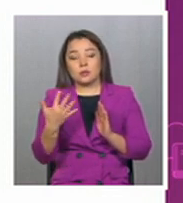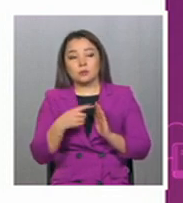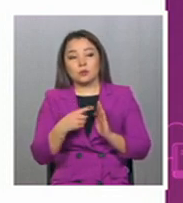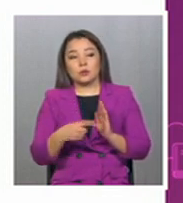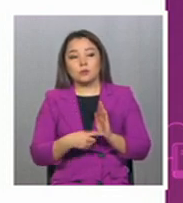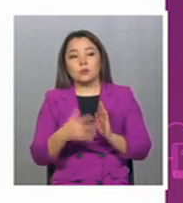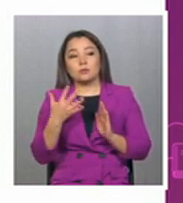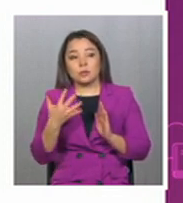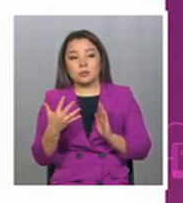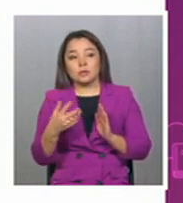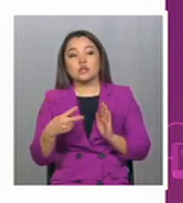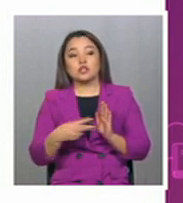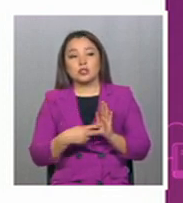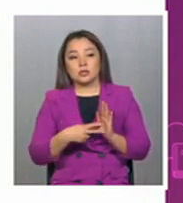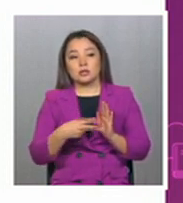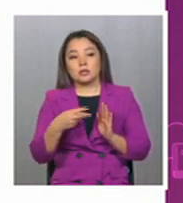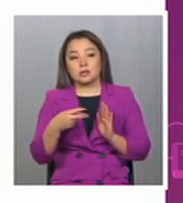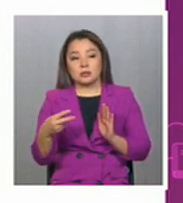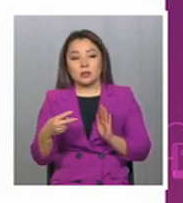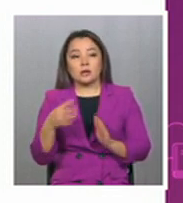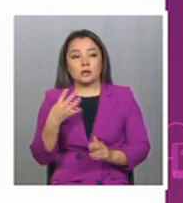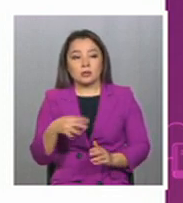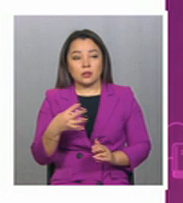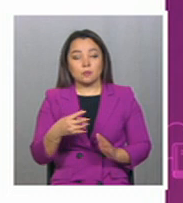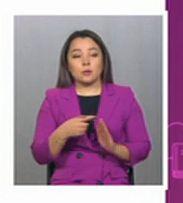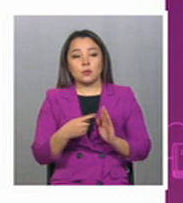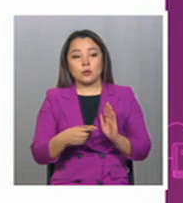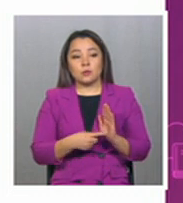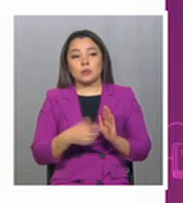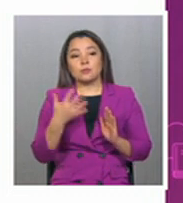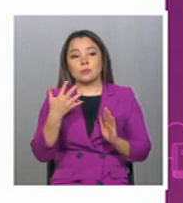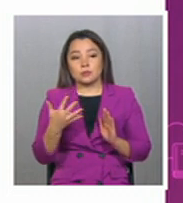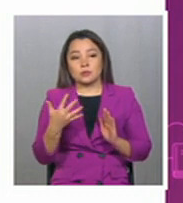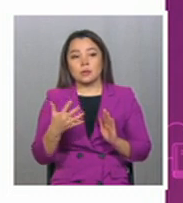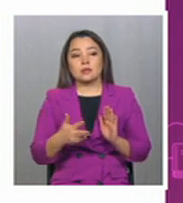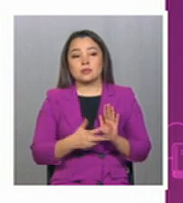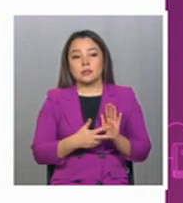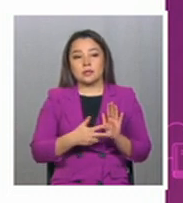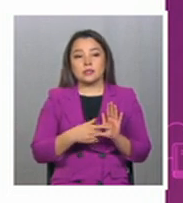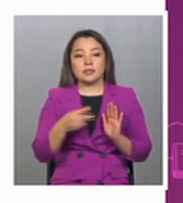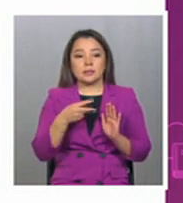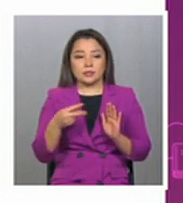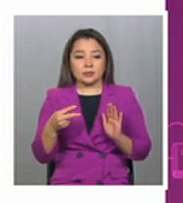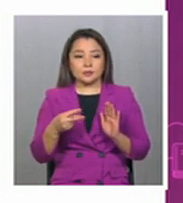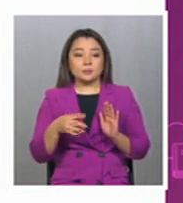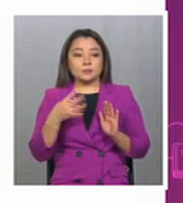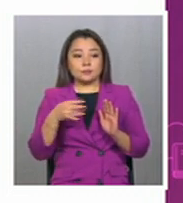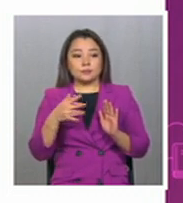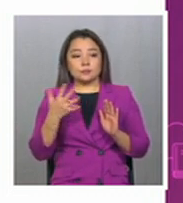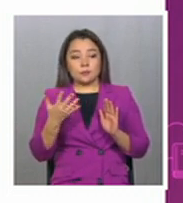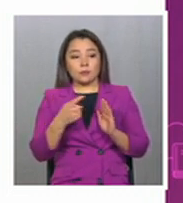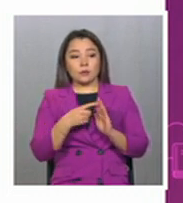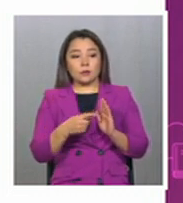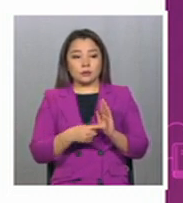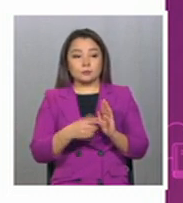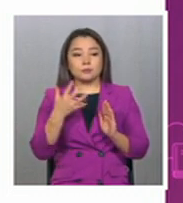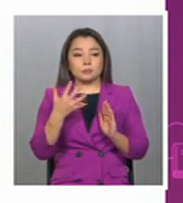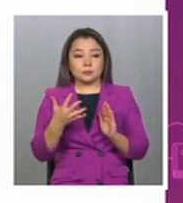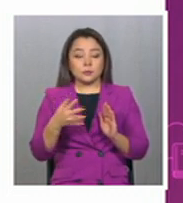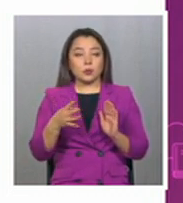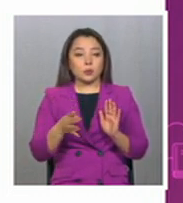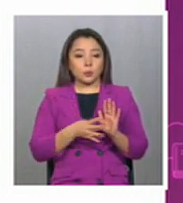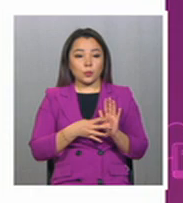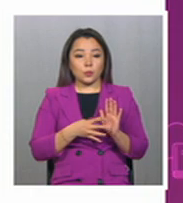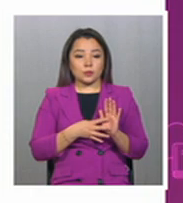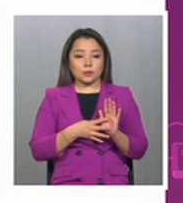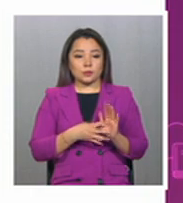сандарының бөліндісі 7-ге тең, 40 пен 5 сандарының бөліндісі 8-ге тең, 45 пен 5 сандарының бөліндісі 9-ға